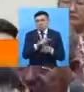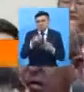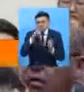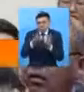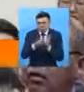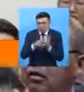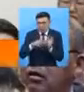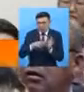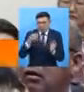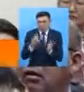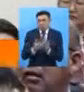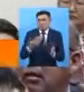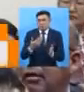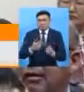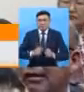внутрипоколенная